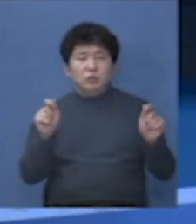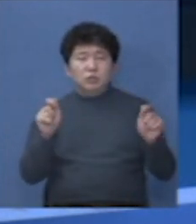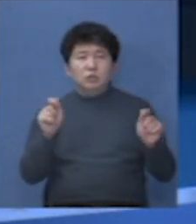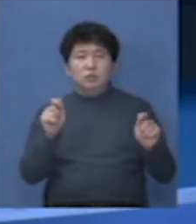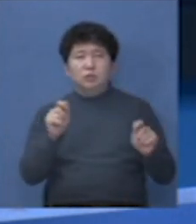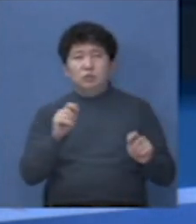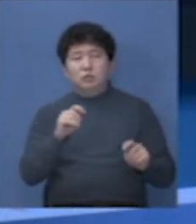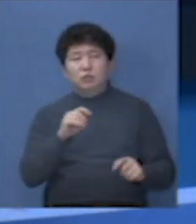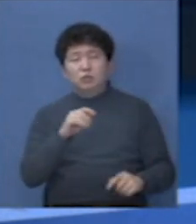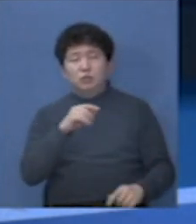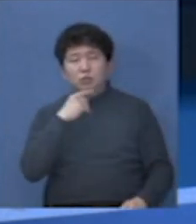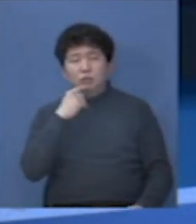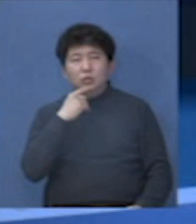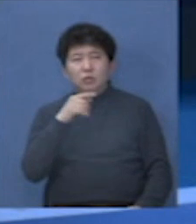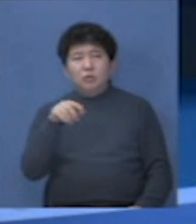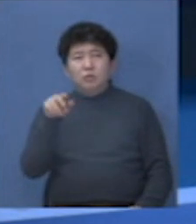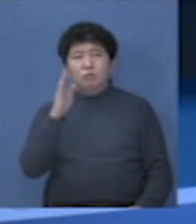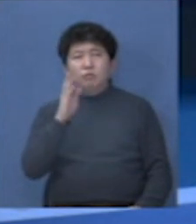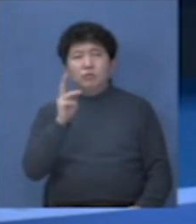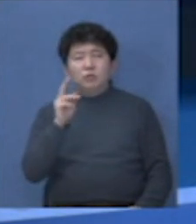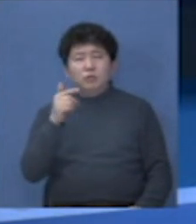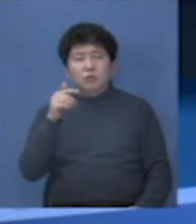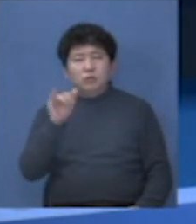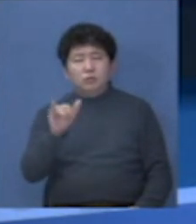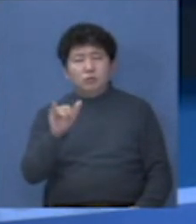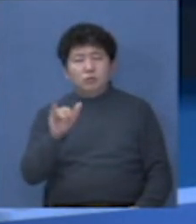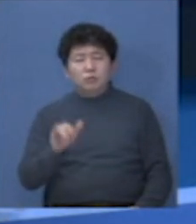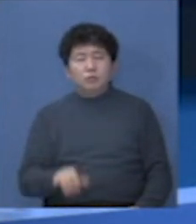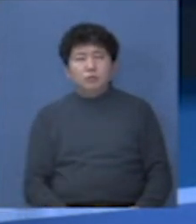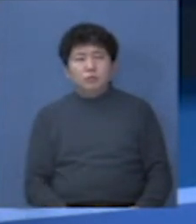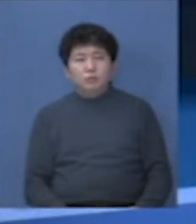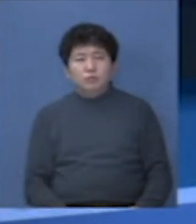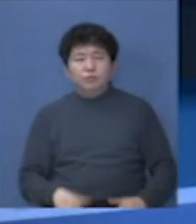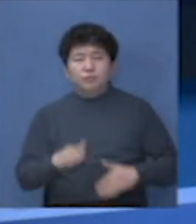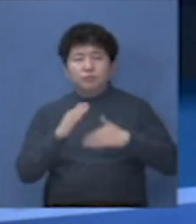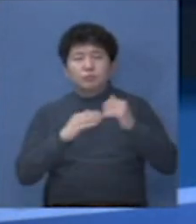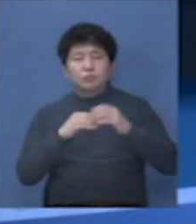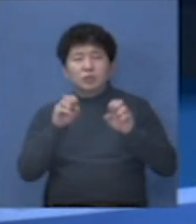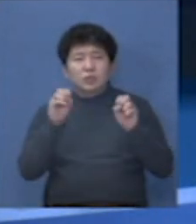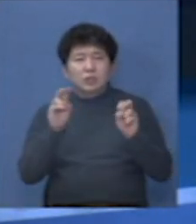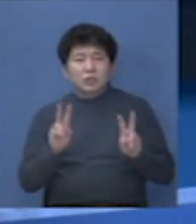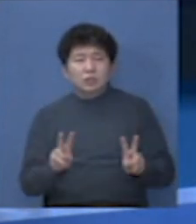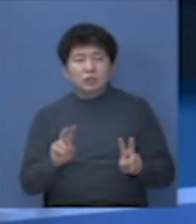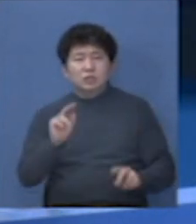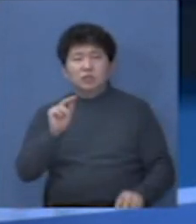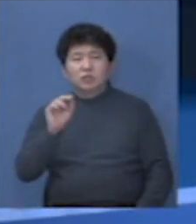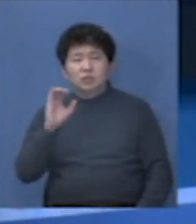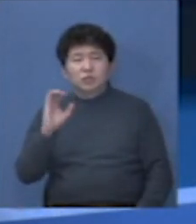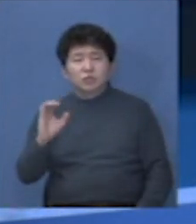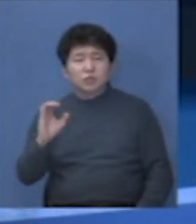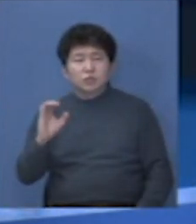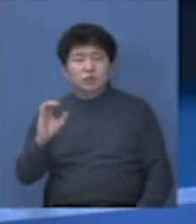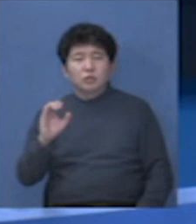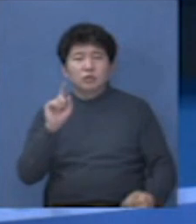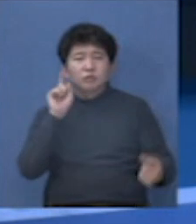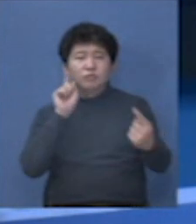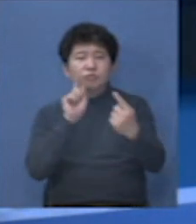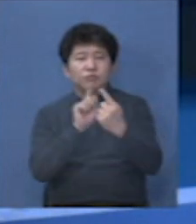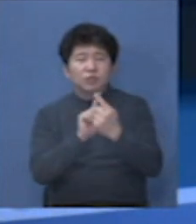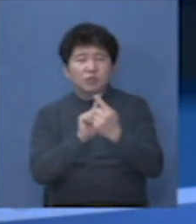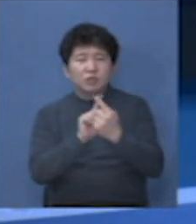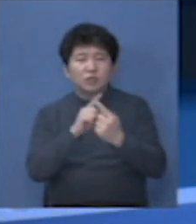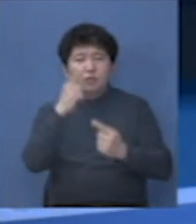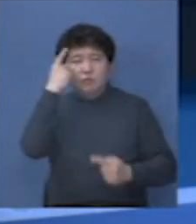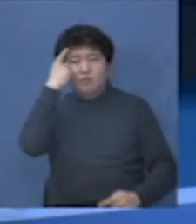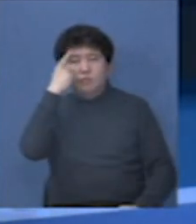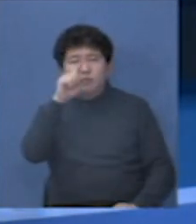имени Серикбаева совместно с заинтересованными госорганами. Специалисты департамента по чрезвычайным ситуациям встретились с